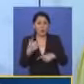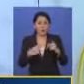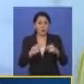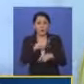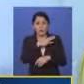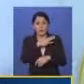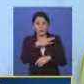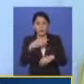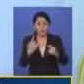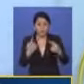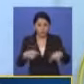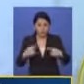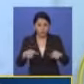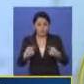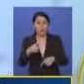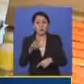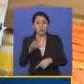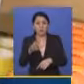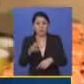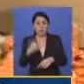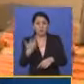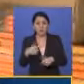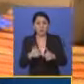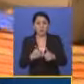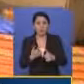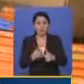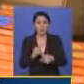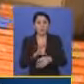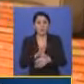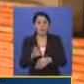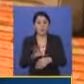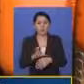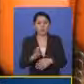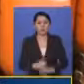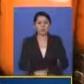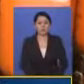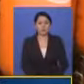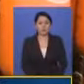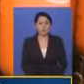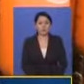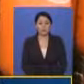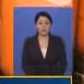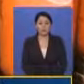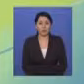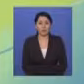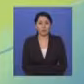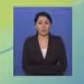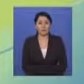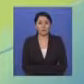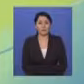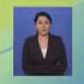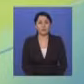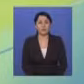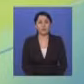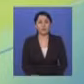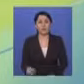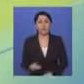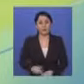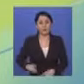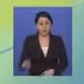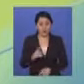макарон өнімдерінің 330 түрін шығарады. Тоқтар ғалым, Әсел Оразбаева, Самат Есенғалиев, жаңалықтар қызметі.